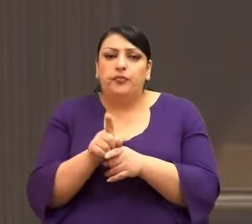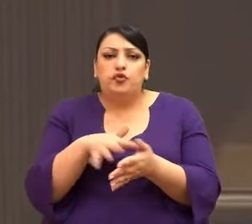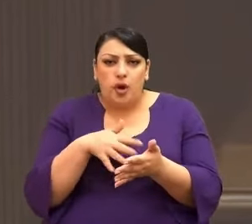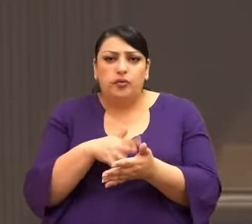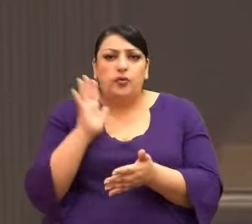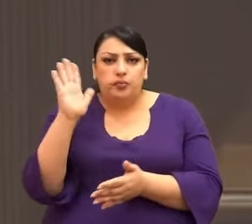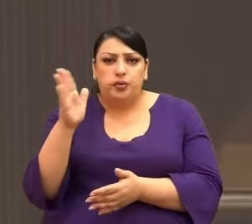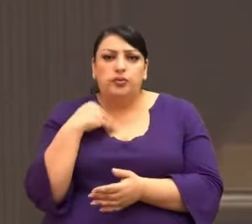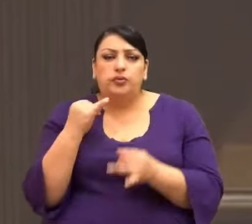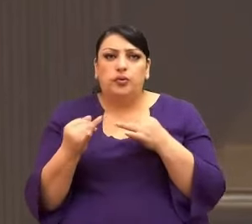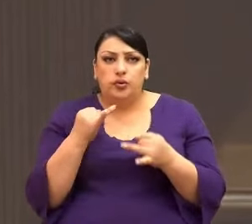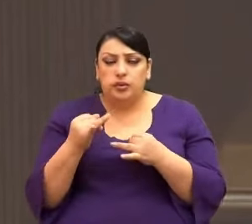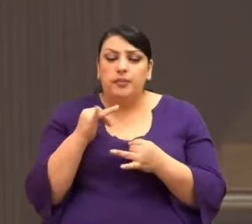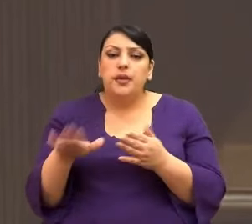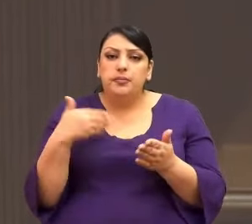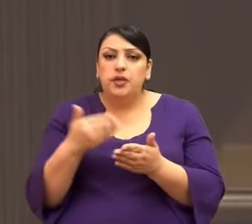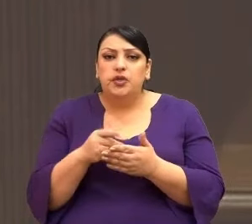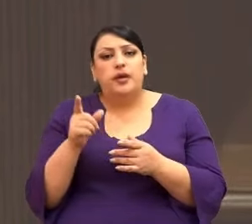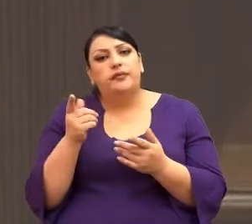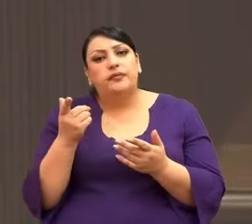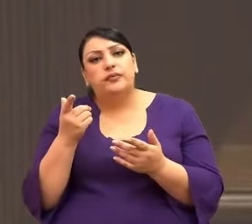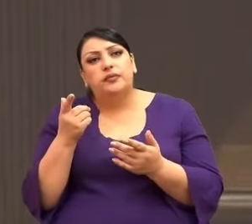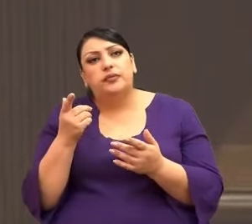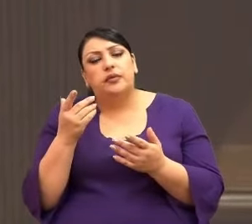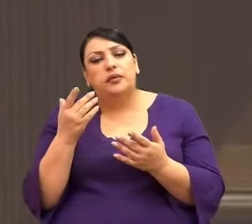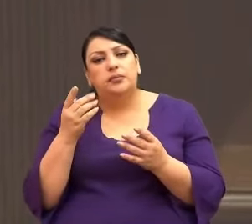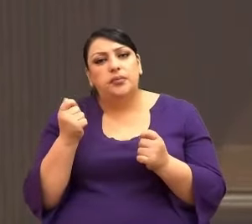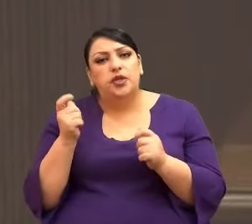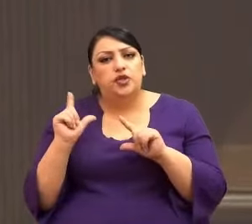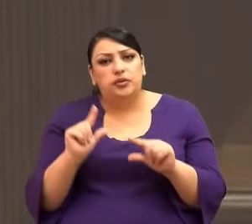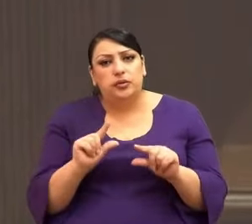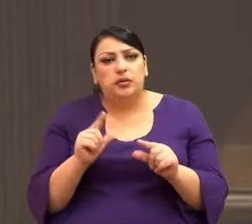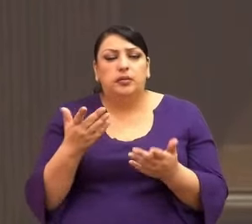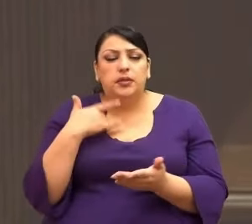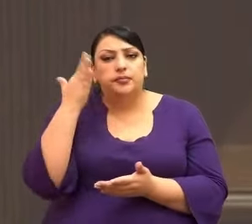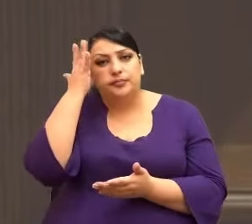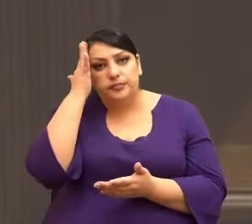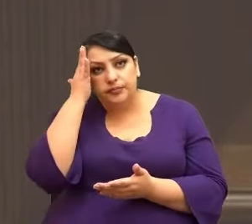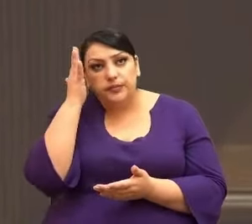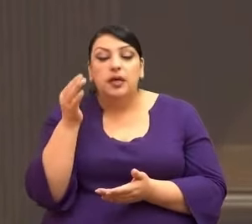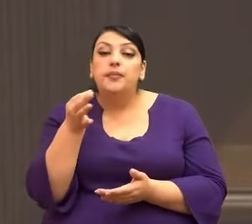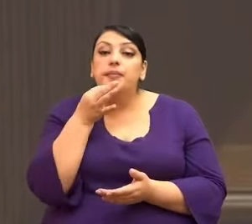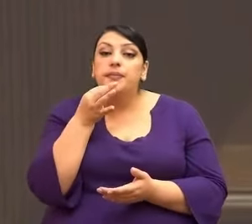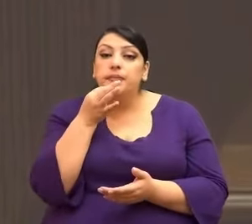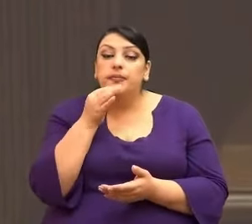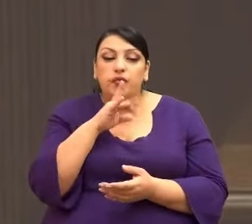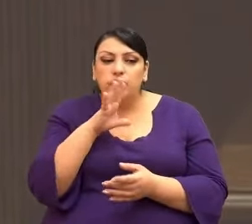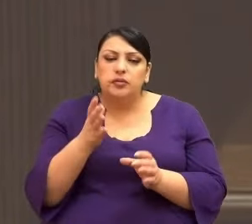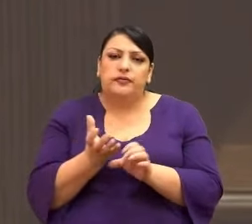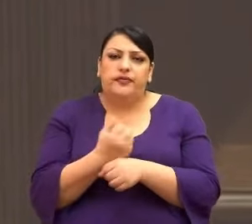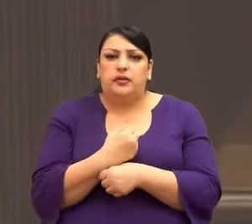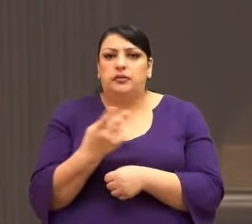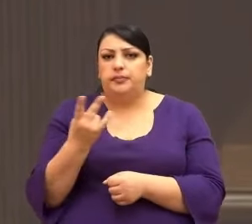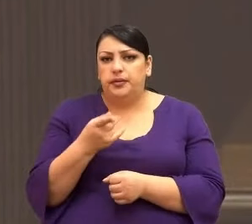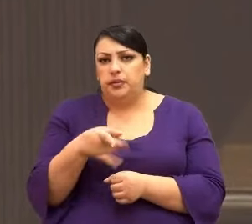դեռ առնվազն չի մեղմվել կամ որը որ մեր նպատակն է, քանի դեռ չի վերացվել այդ անարդարությունը։